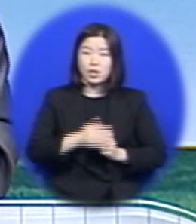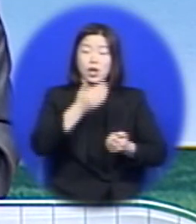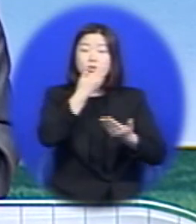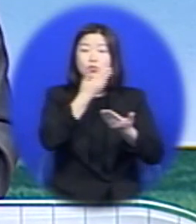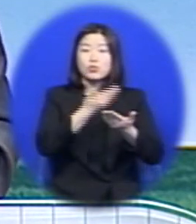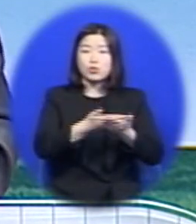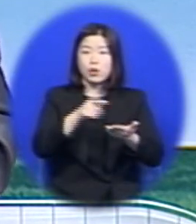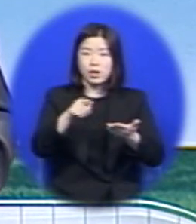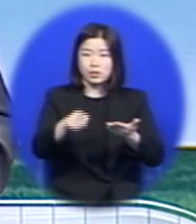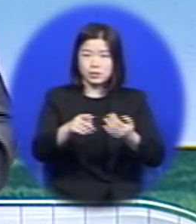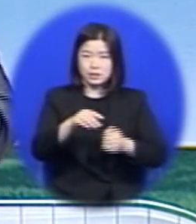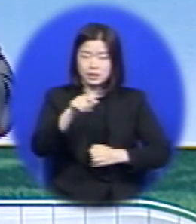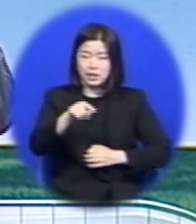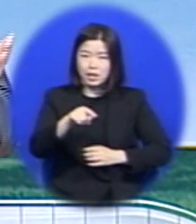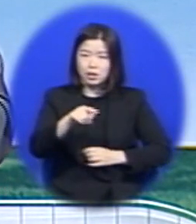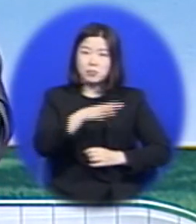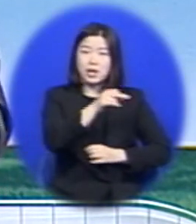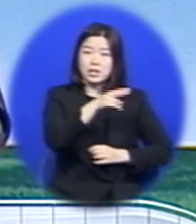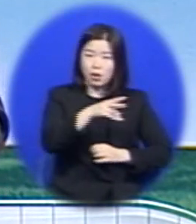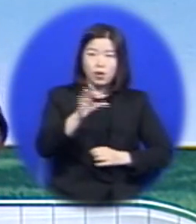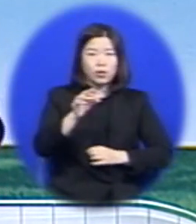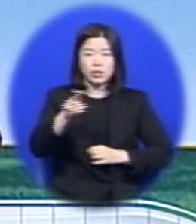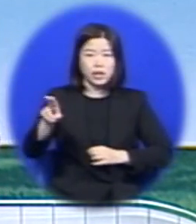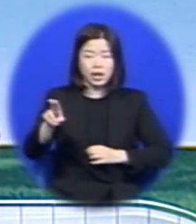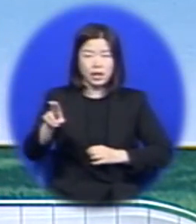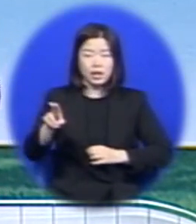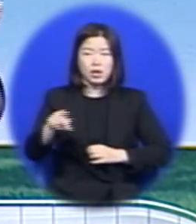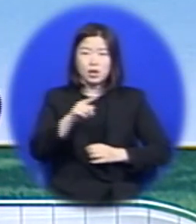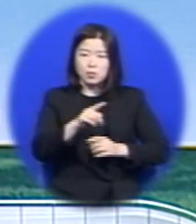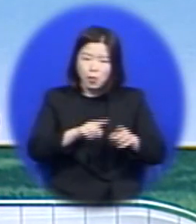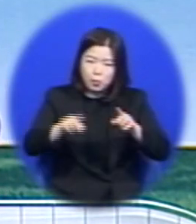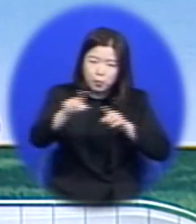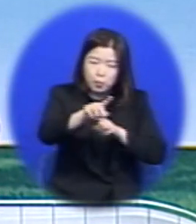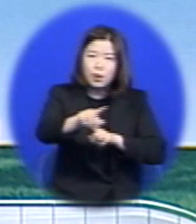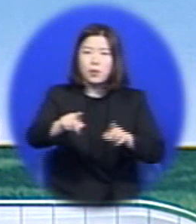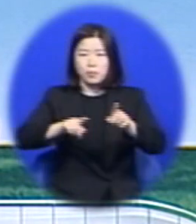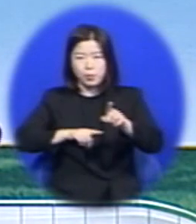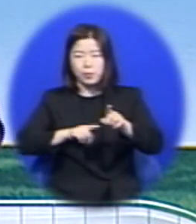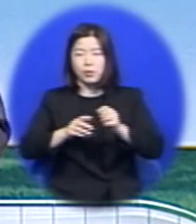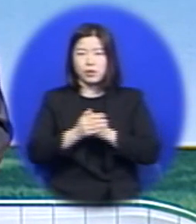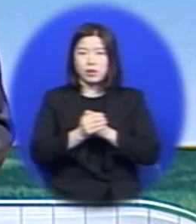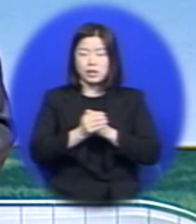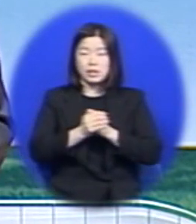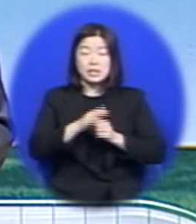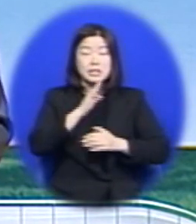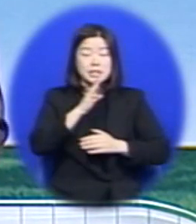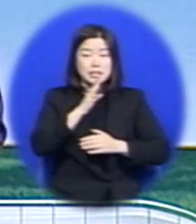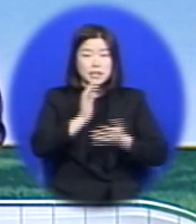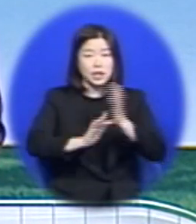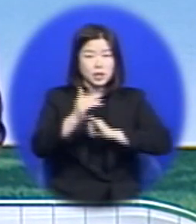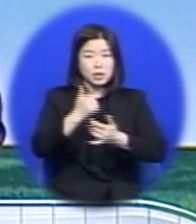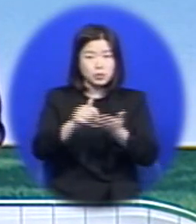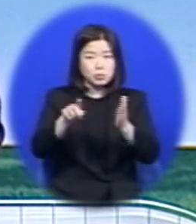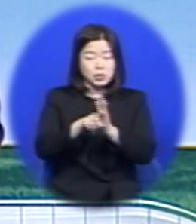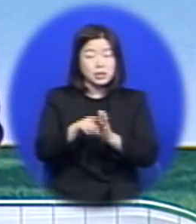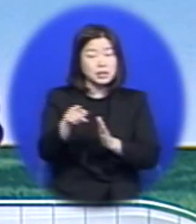중요한 것은 그가 여든 야든 진보든 보수든 진짜 예수 믿는 그